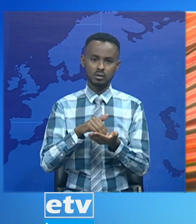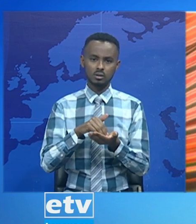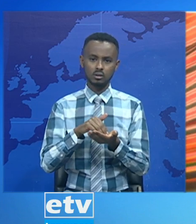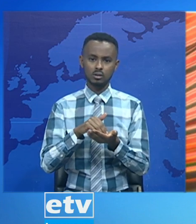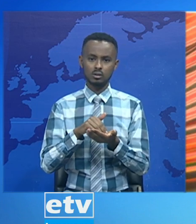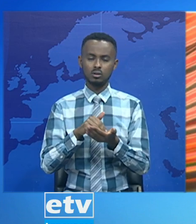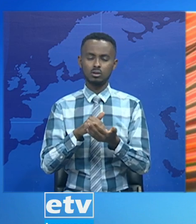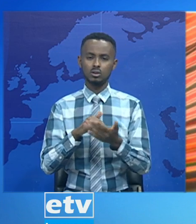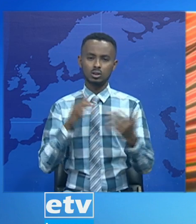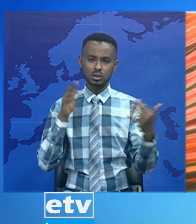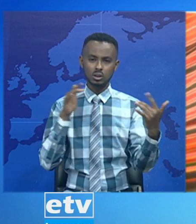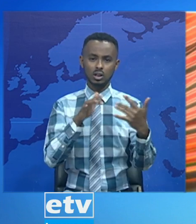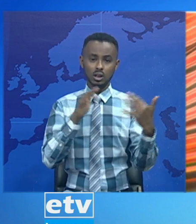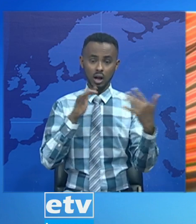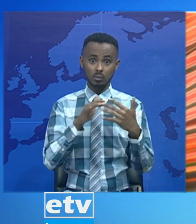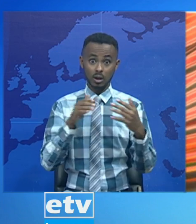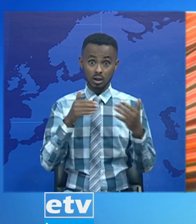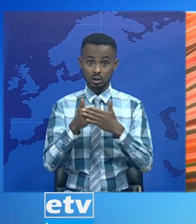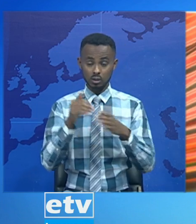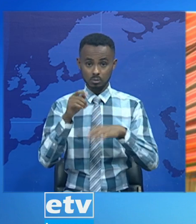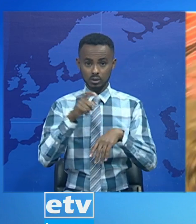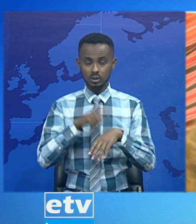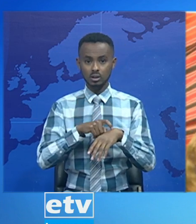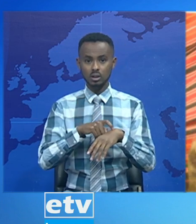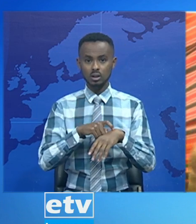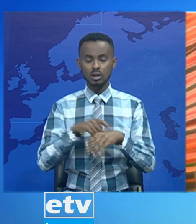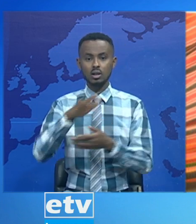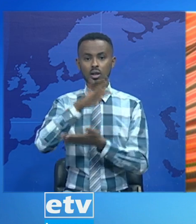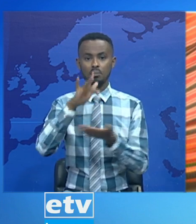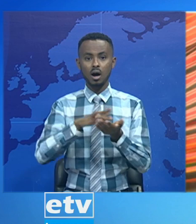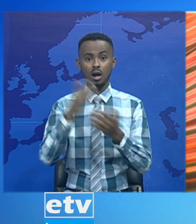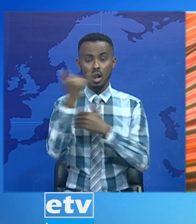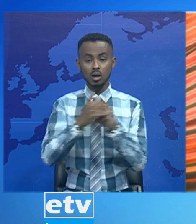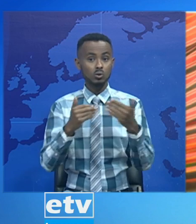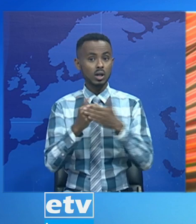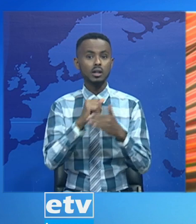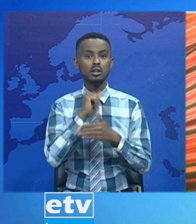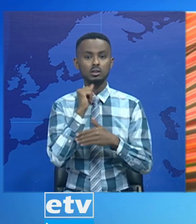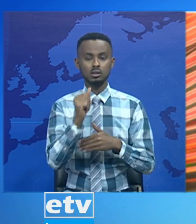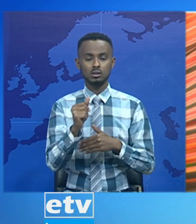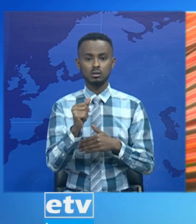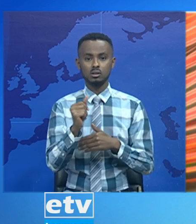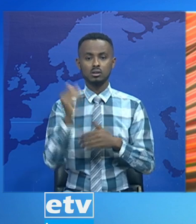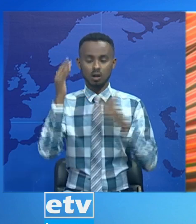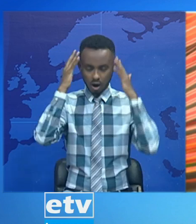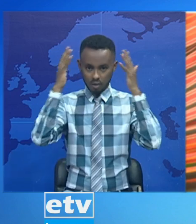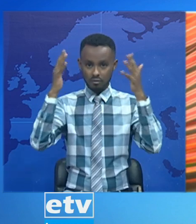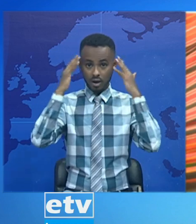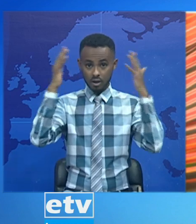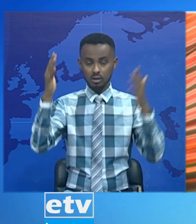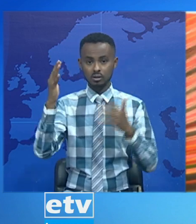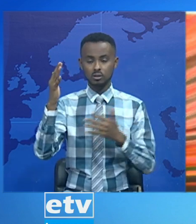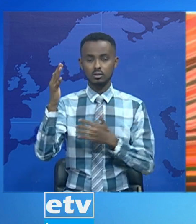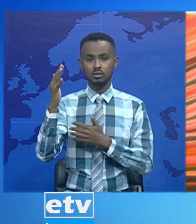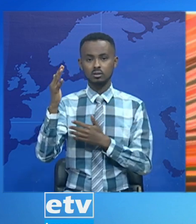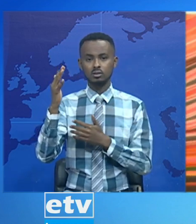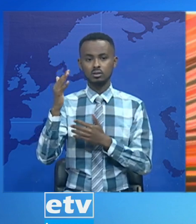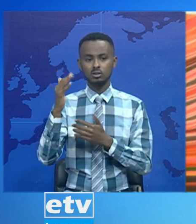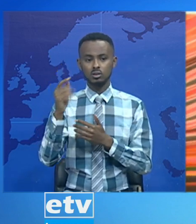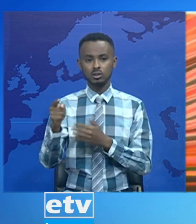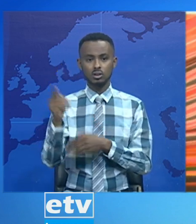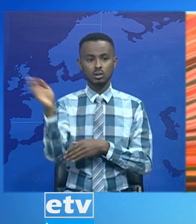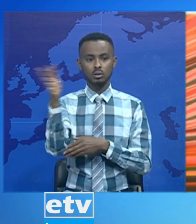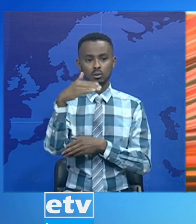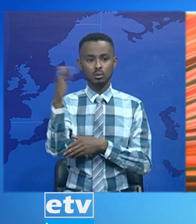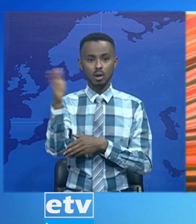ወረራ ጥቃት ባደረሱ ጊዜ የመሀል አገሩ ሳይደርስ አፋር ቺን ባንዲራ